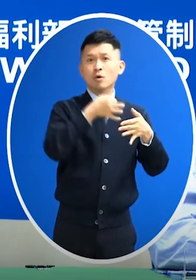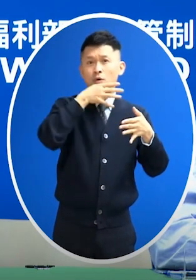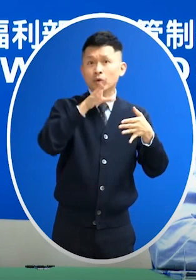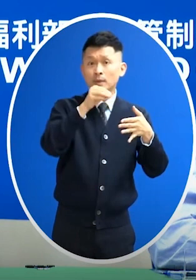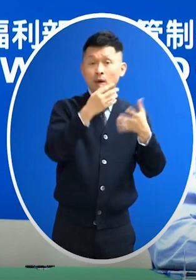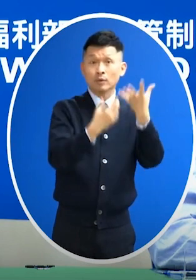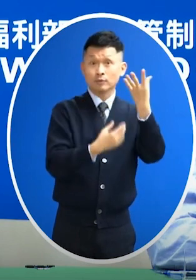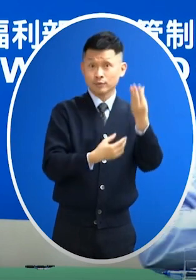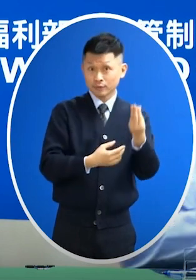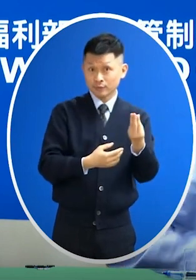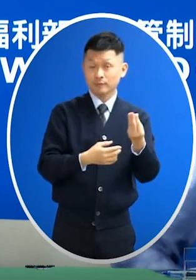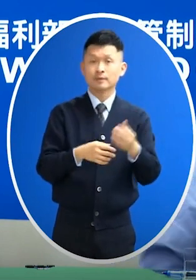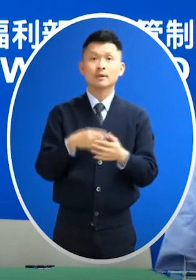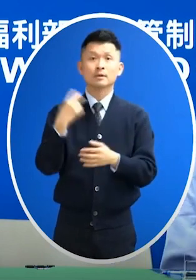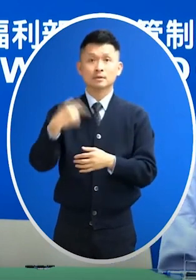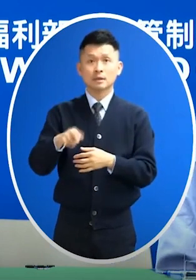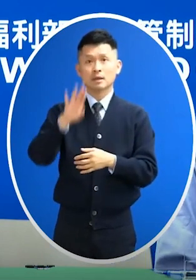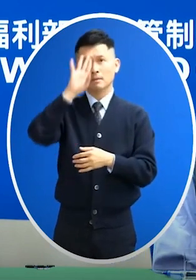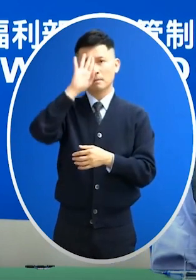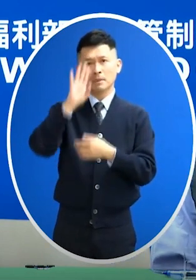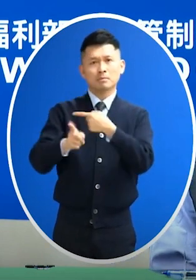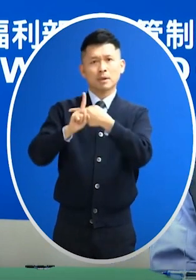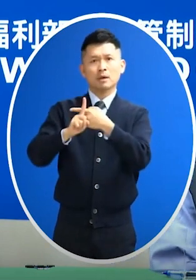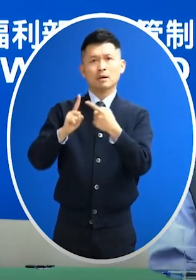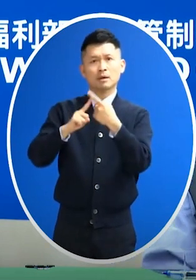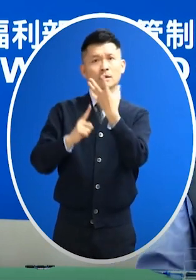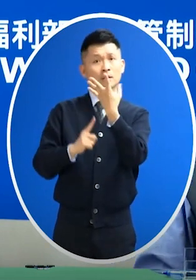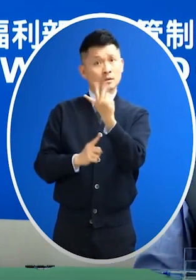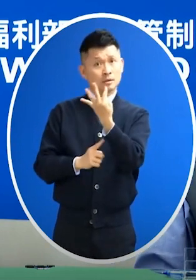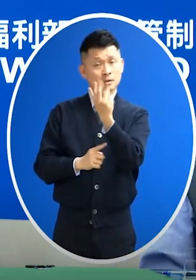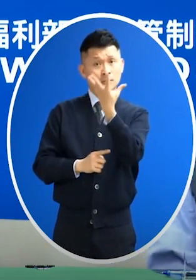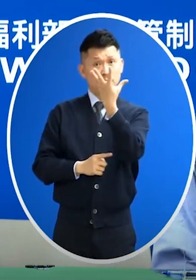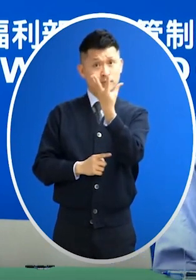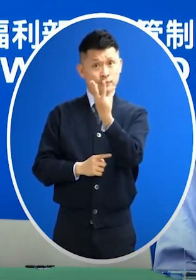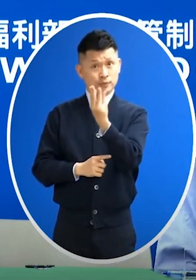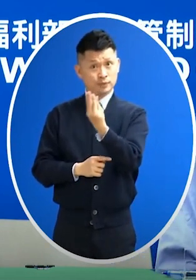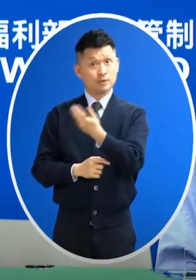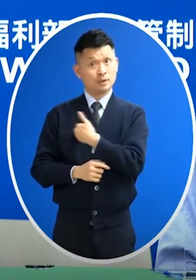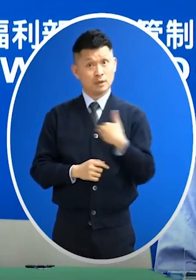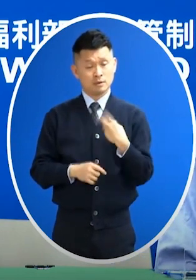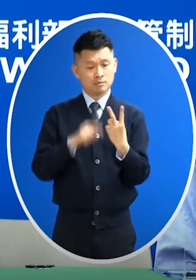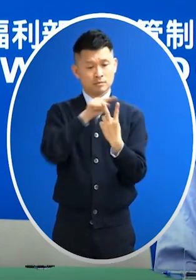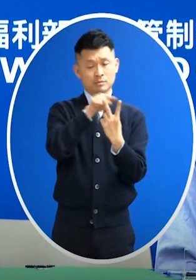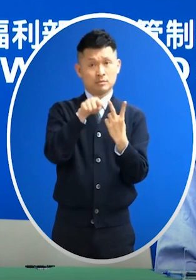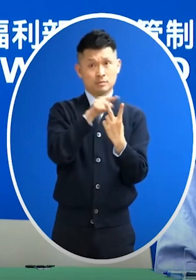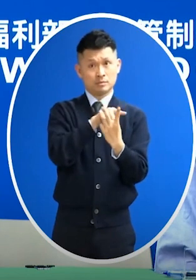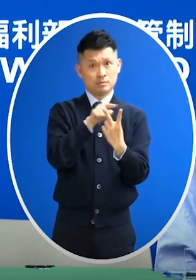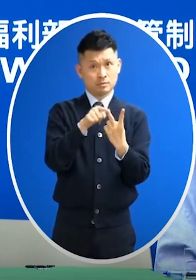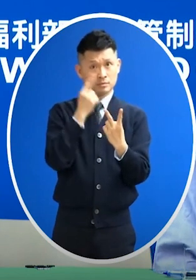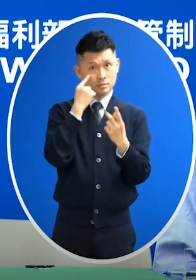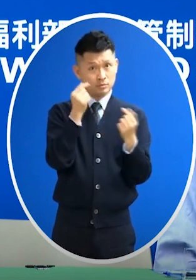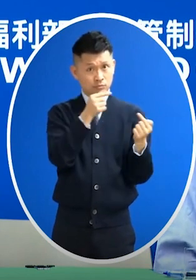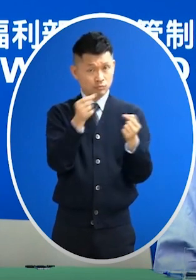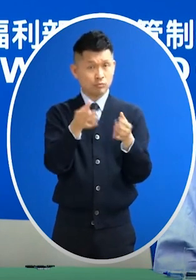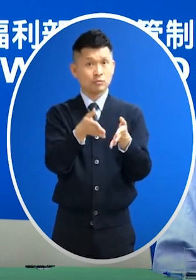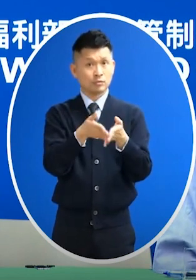是不是缓解，还有就是我们的这个病例数是不是能够稳定下来这两个也是一个重要指标